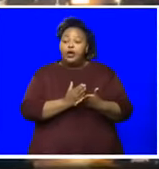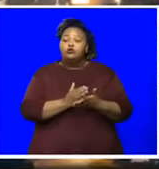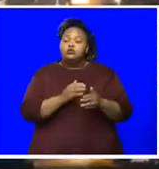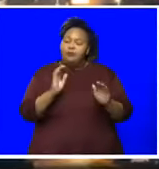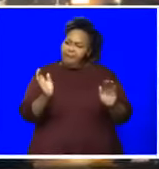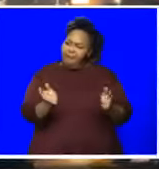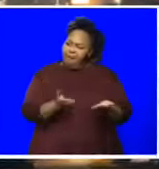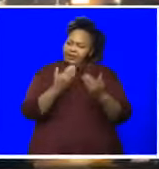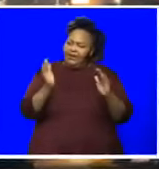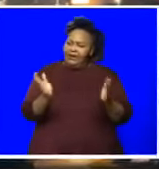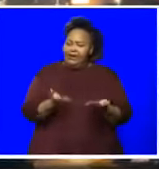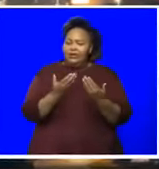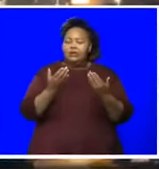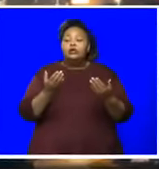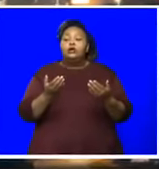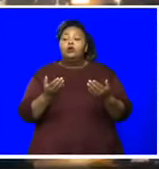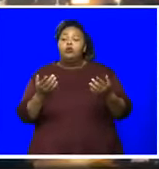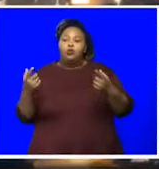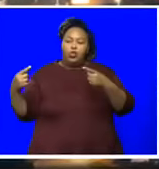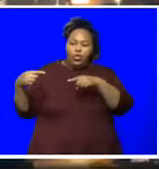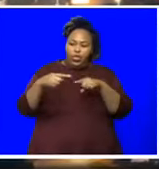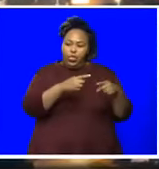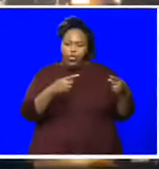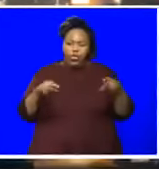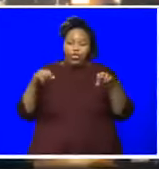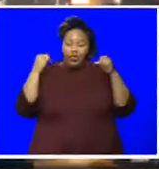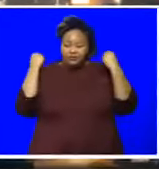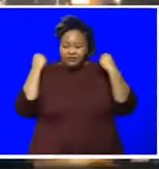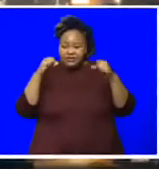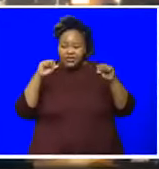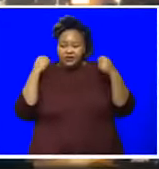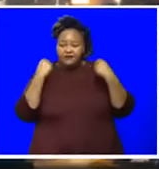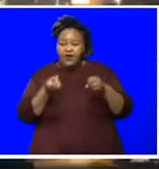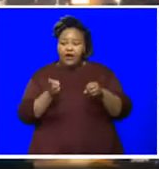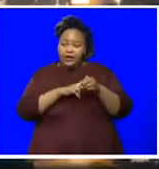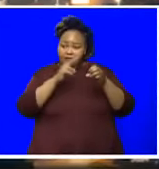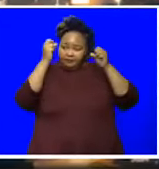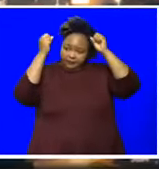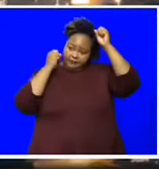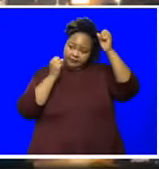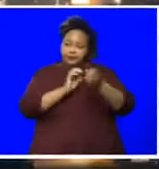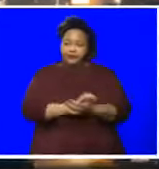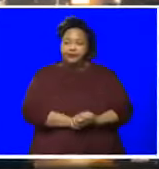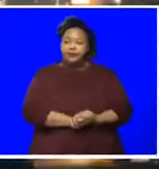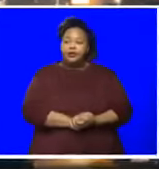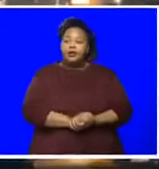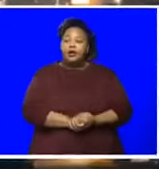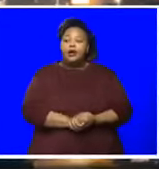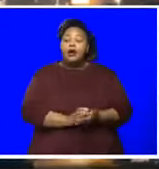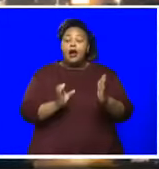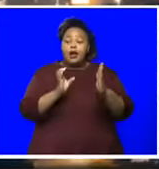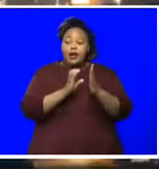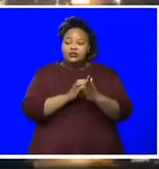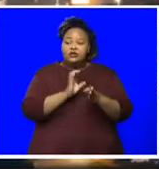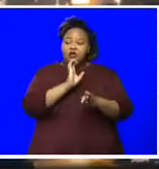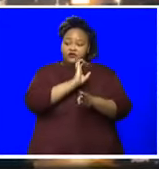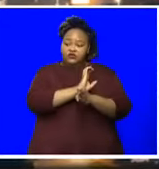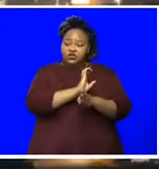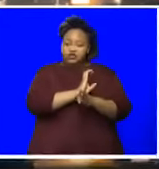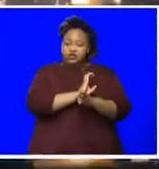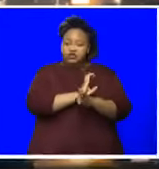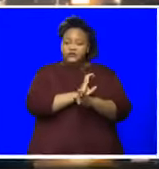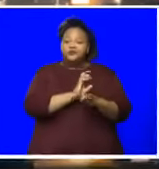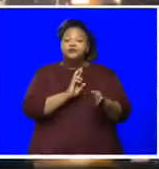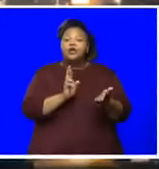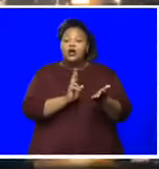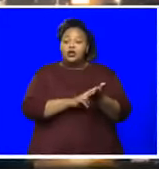kanye nemibutho yethu ekuvikela. Embikweni lokhishwe inhlangano iCouncil of Churches, Nxumalo uthi hulumende uyayicela le